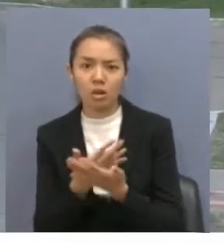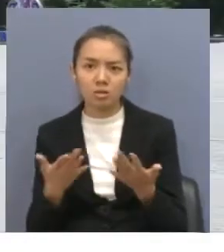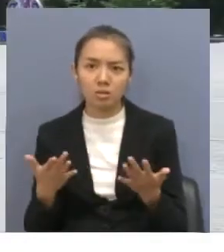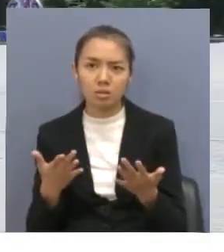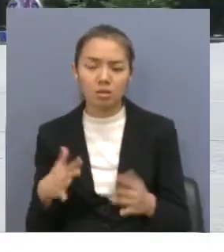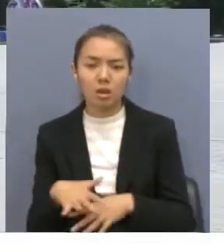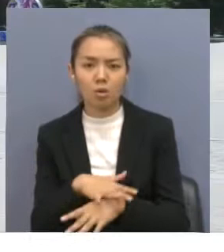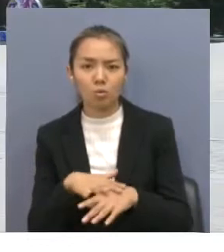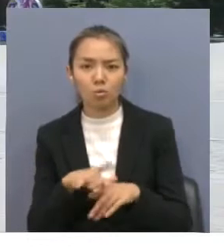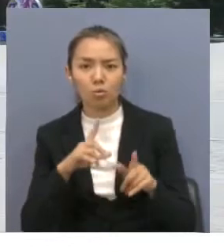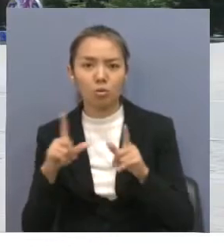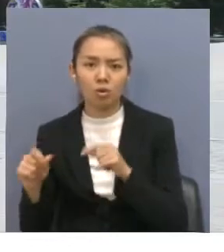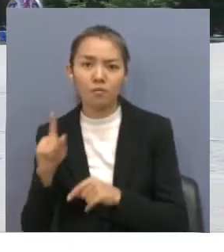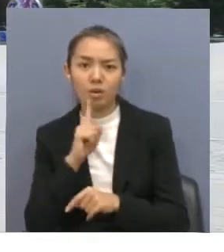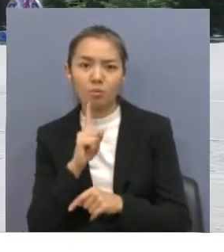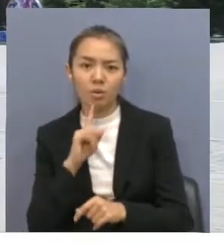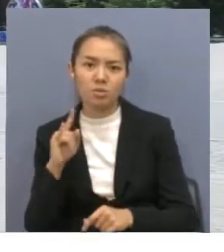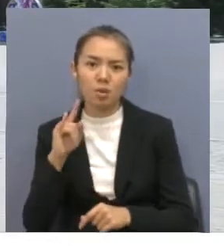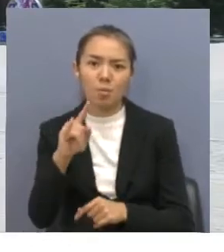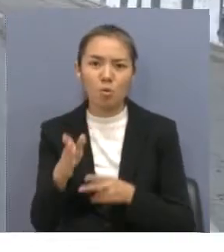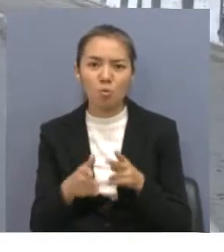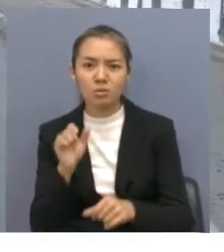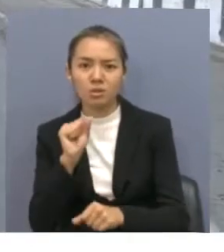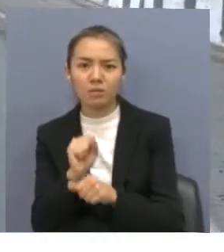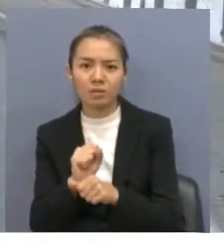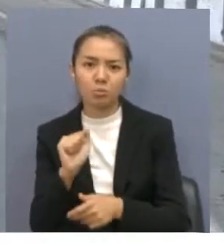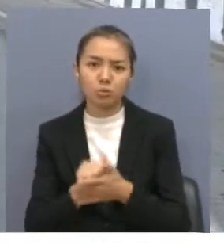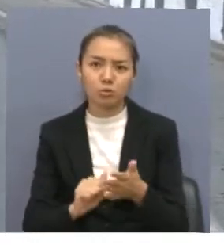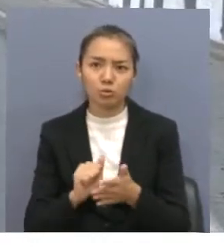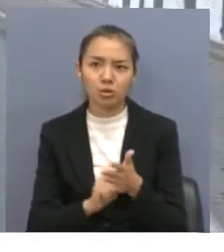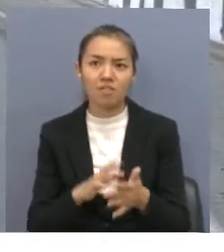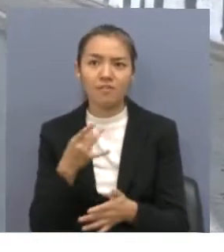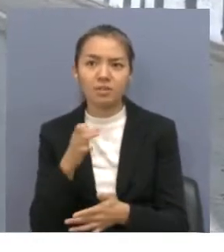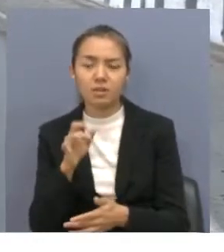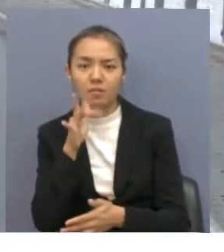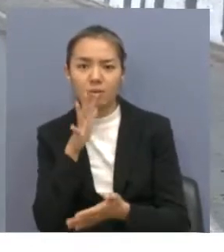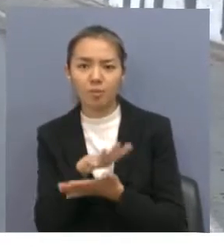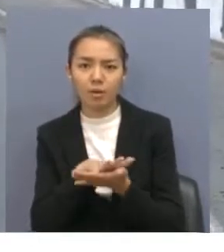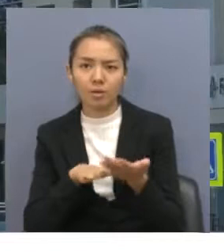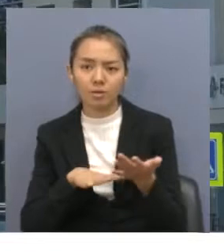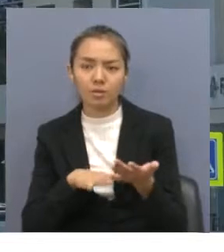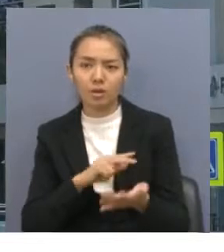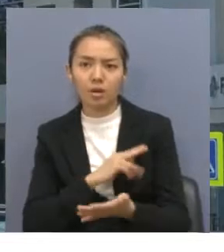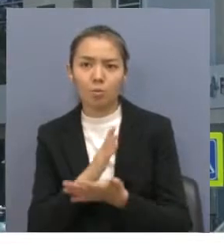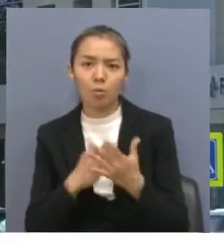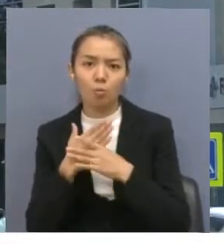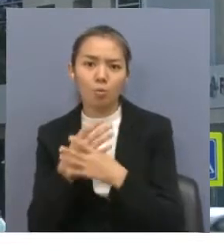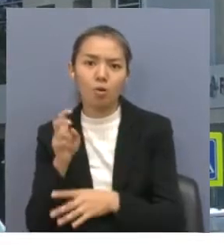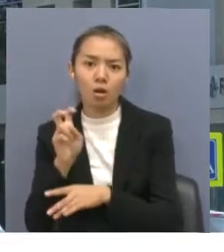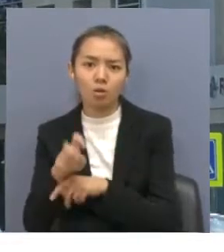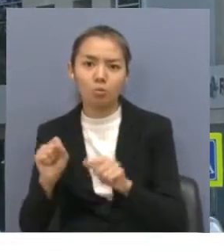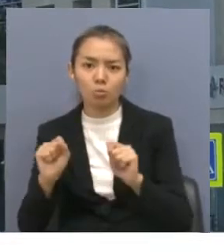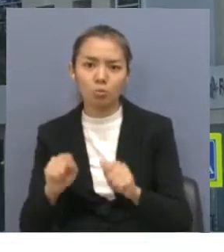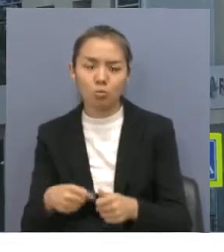бағыттарға халықаралық әуе қатынасының уақытша тоқтатылуы себеп болып отыр. Виза мерзімін ұзарту үшін көші-қон қызметін көмегіне жүгінуге